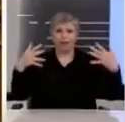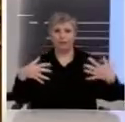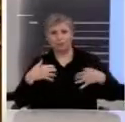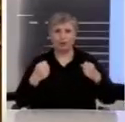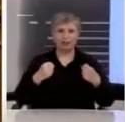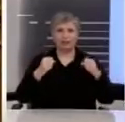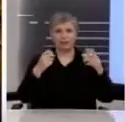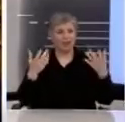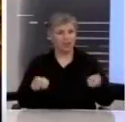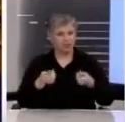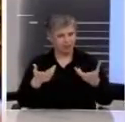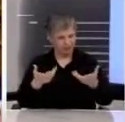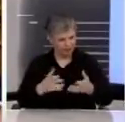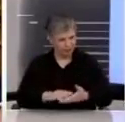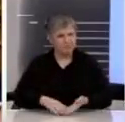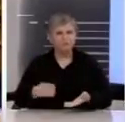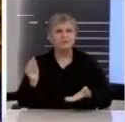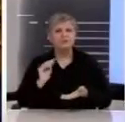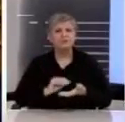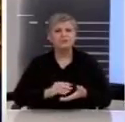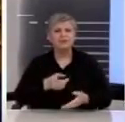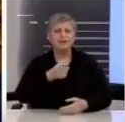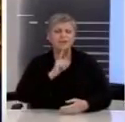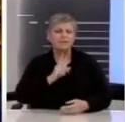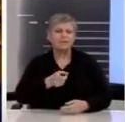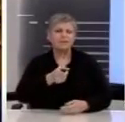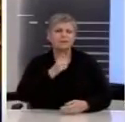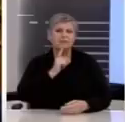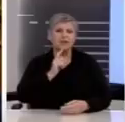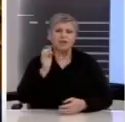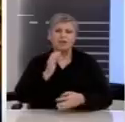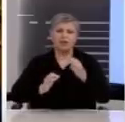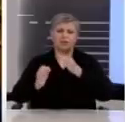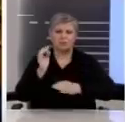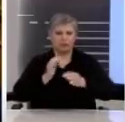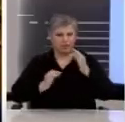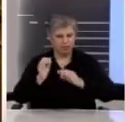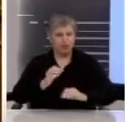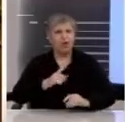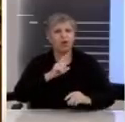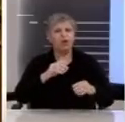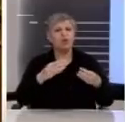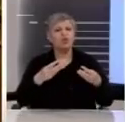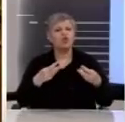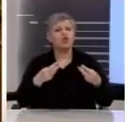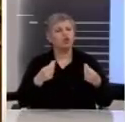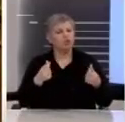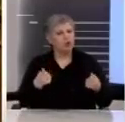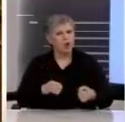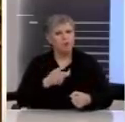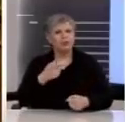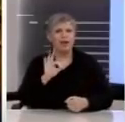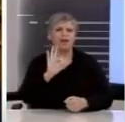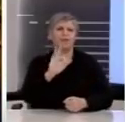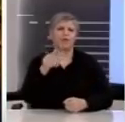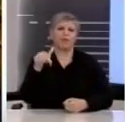μας είπε ούτε λίγο ούτε πολύ ξανά τα ίδια και τα ίδια. Όπως και οι τοποθετήσεις της κυρίας Γεννηματά, αμέσως μετά την παρουσία